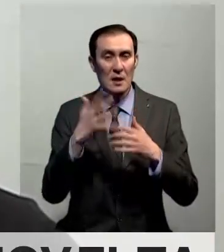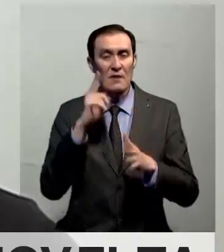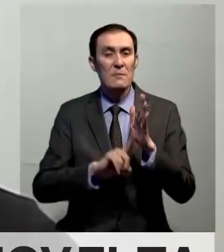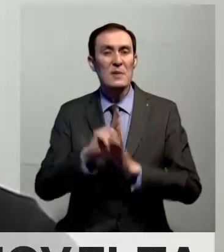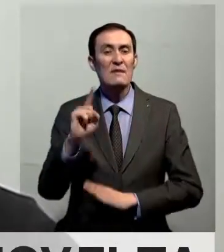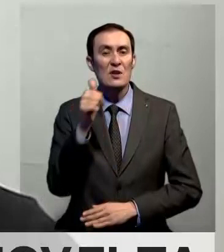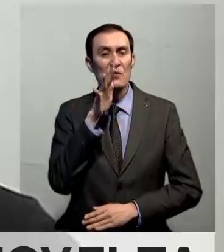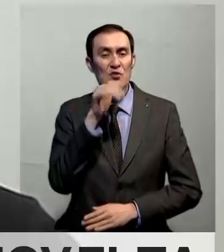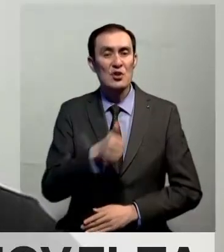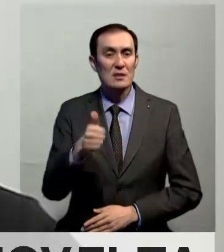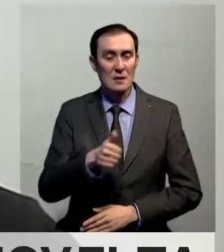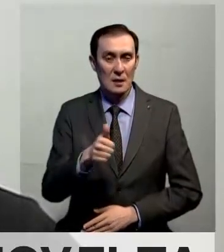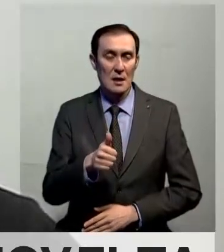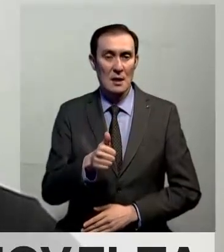часы,